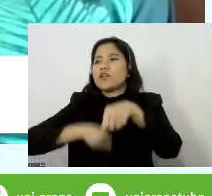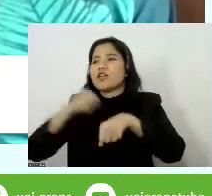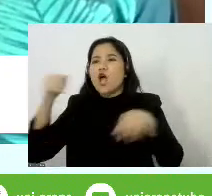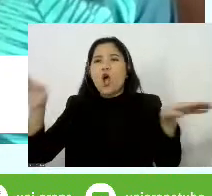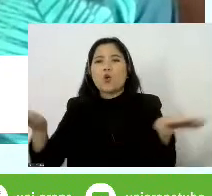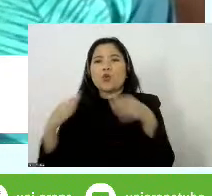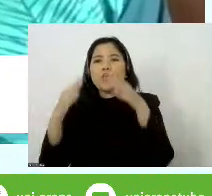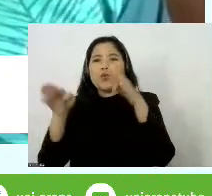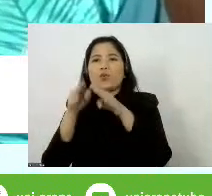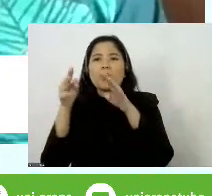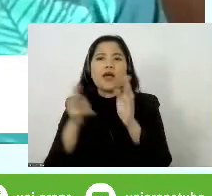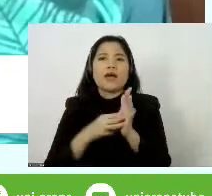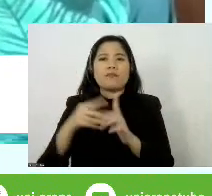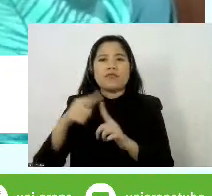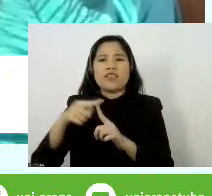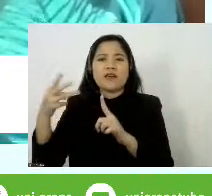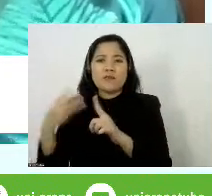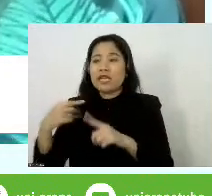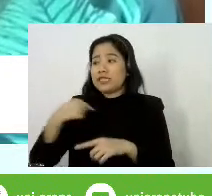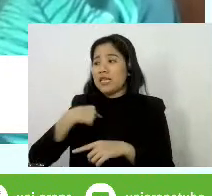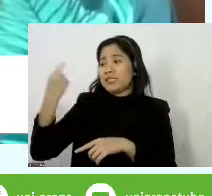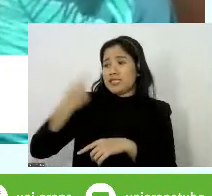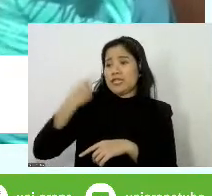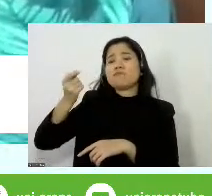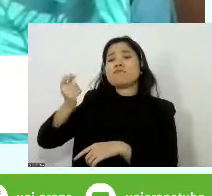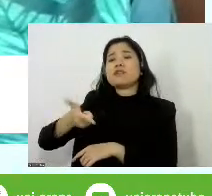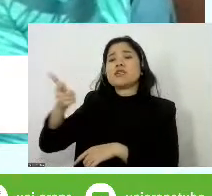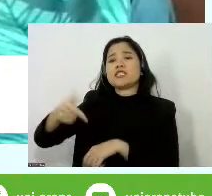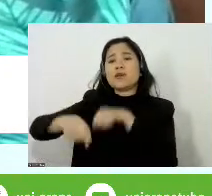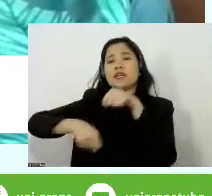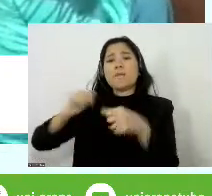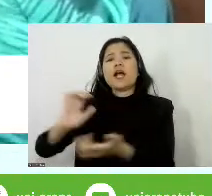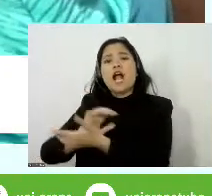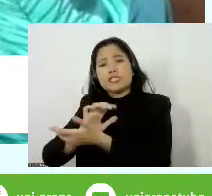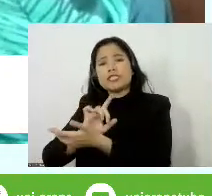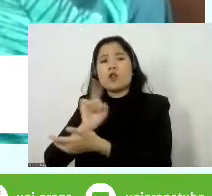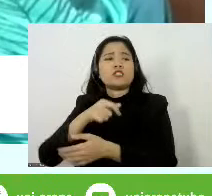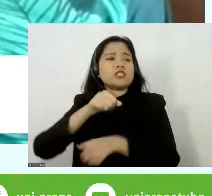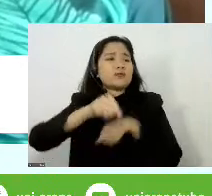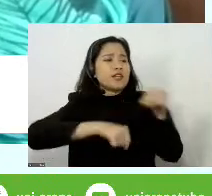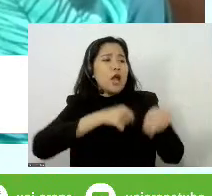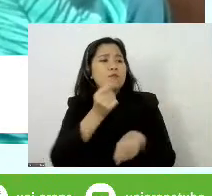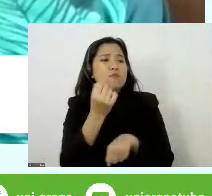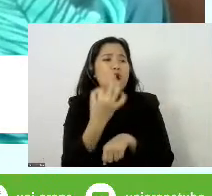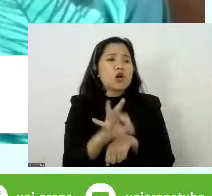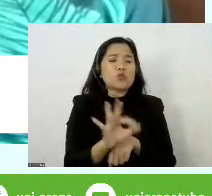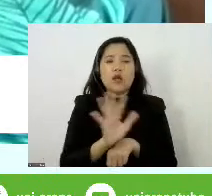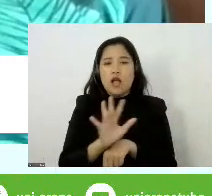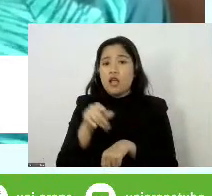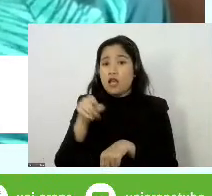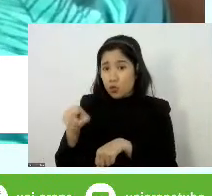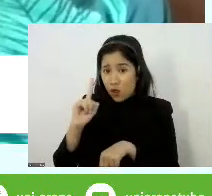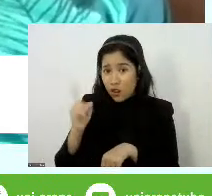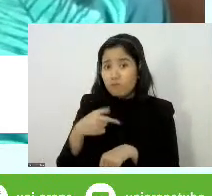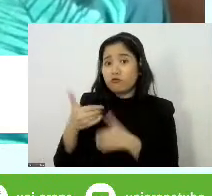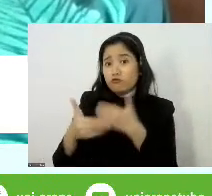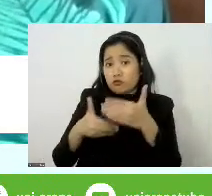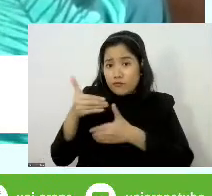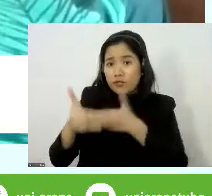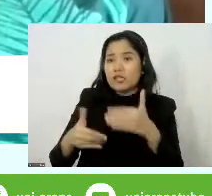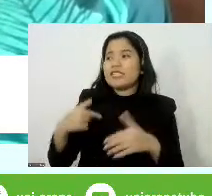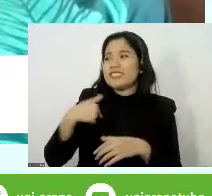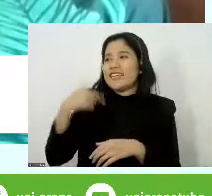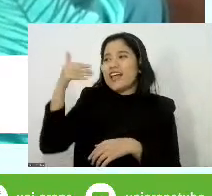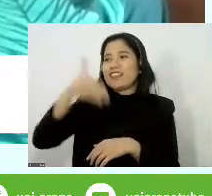yang saya malah lebih sering tiga bekas sebenarnya daripada sepeda baru itulah yang ke kantor Iya salju ke